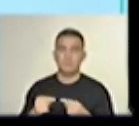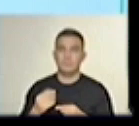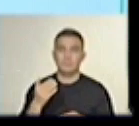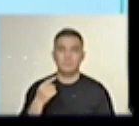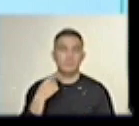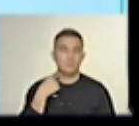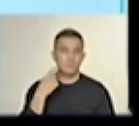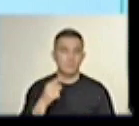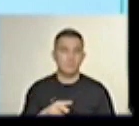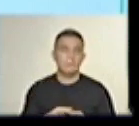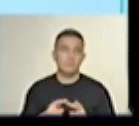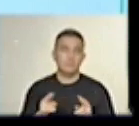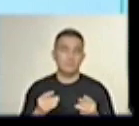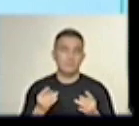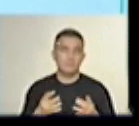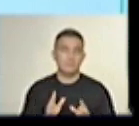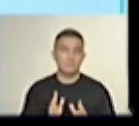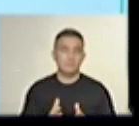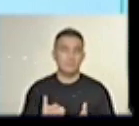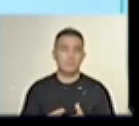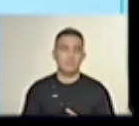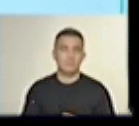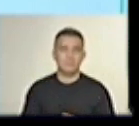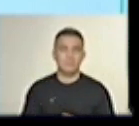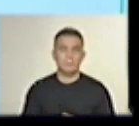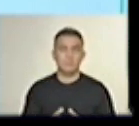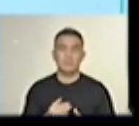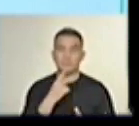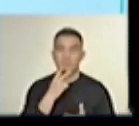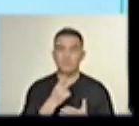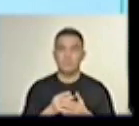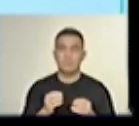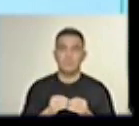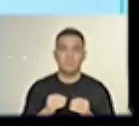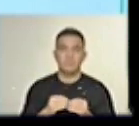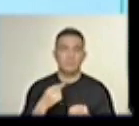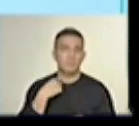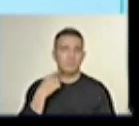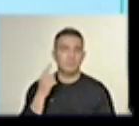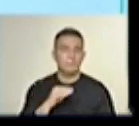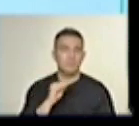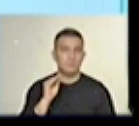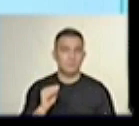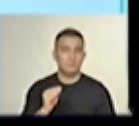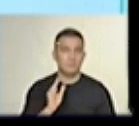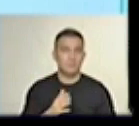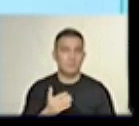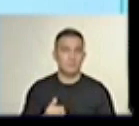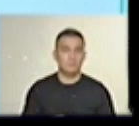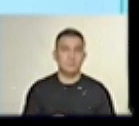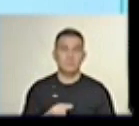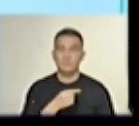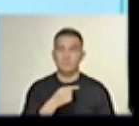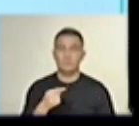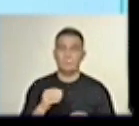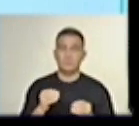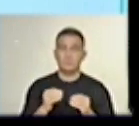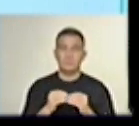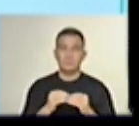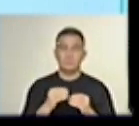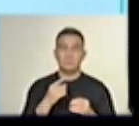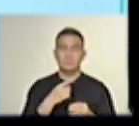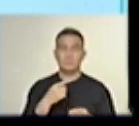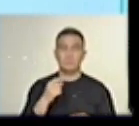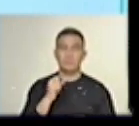son ham o'zaro teng ekan. Endi 10 sonini qo'yamiz. Demak, -a -10